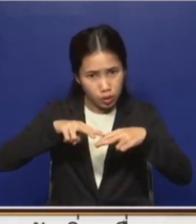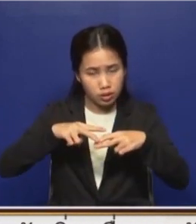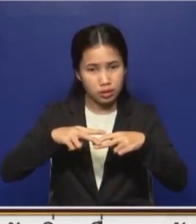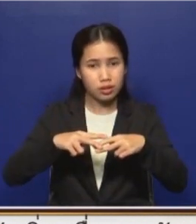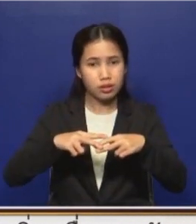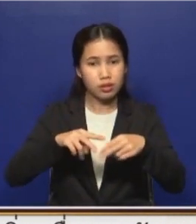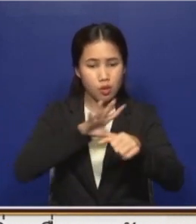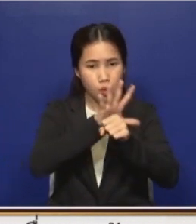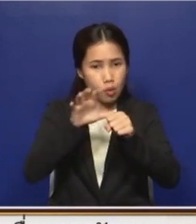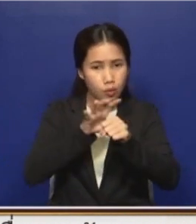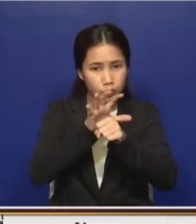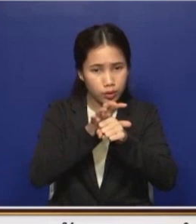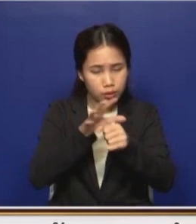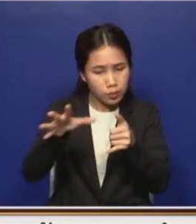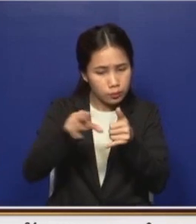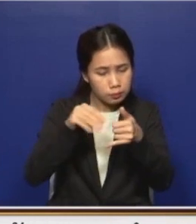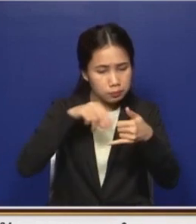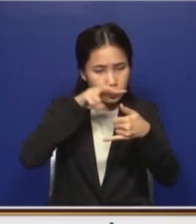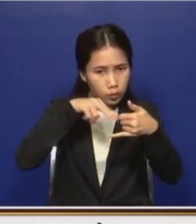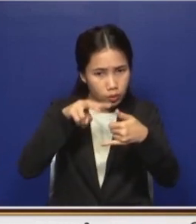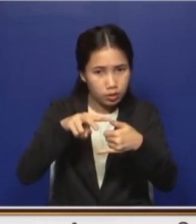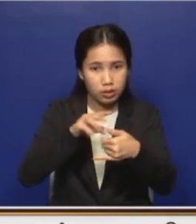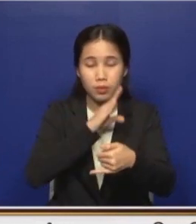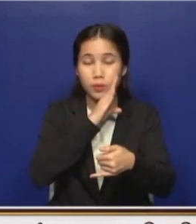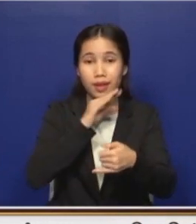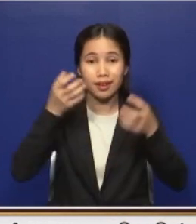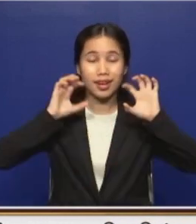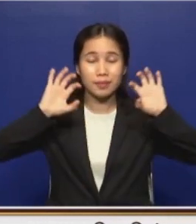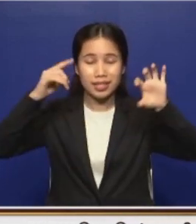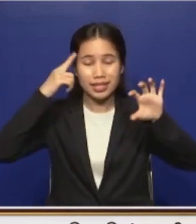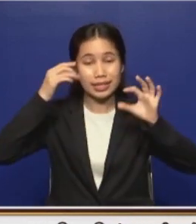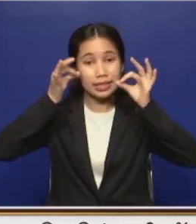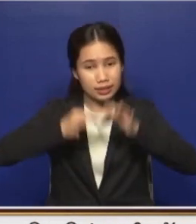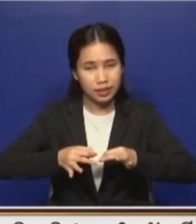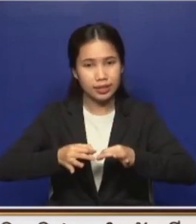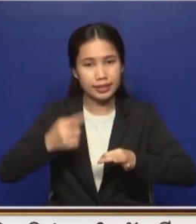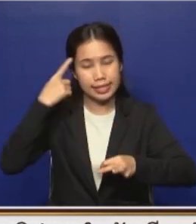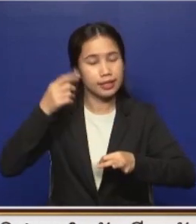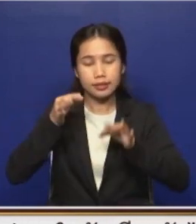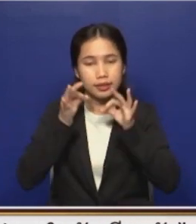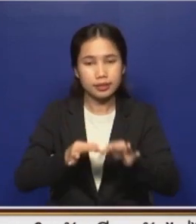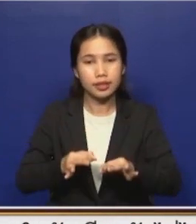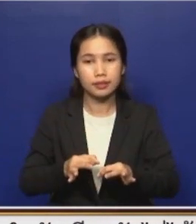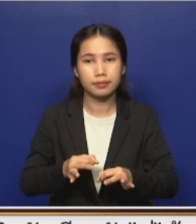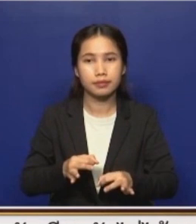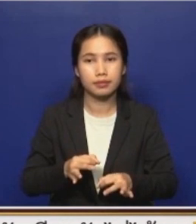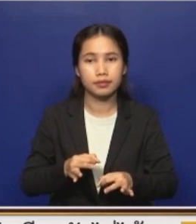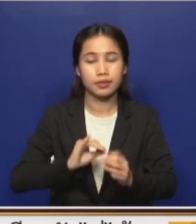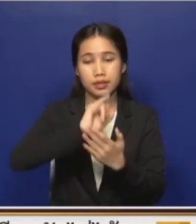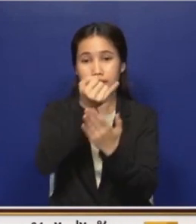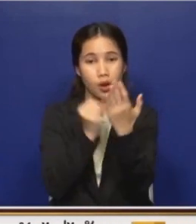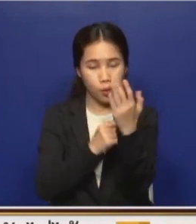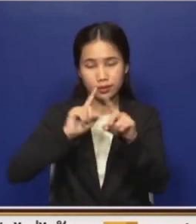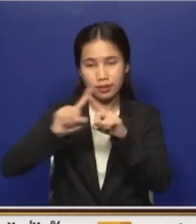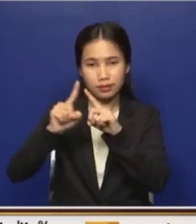ให้มันรู้ไปฮะเราจะได้แก้ปัญหากันถูกฮะท่านจะได้สั่งฮะ วัคซีนการแก้รักษาโรงพยาบ